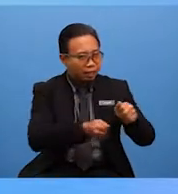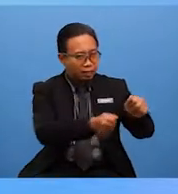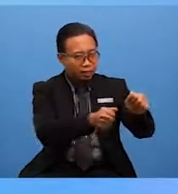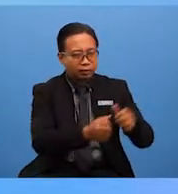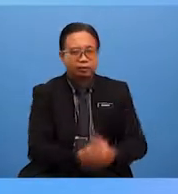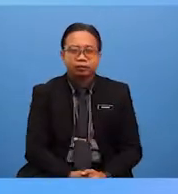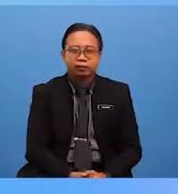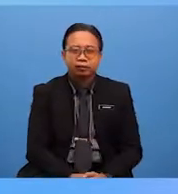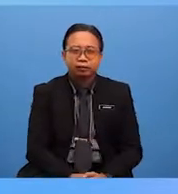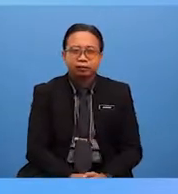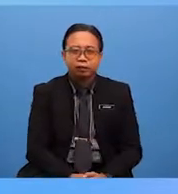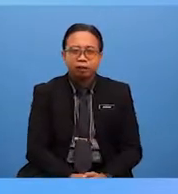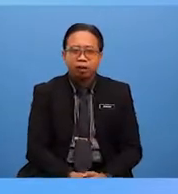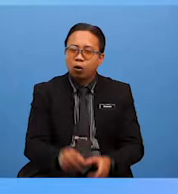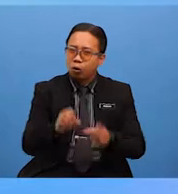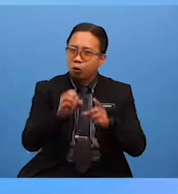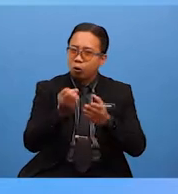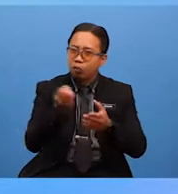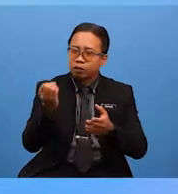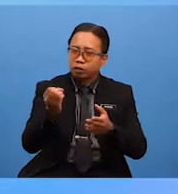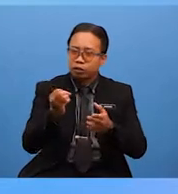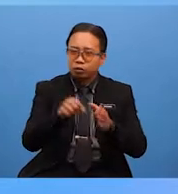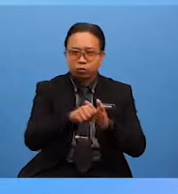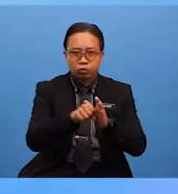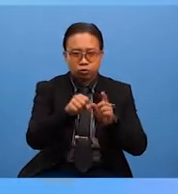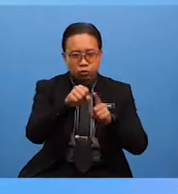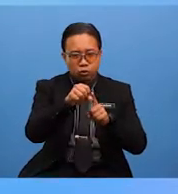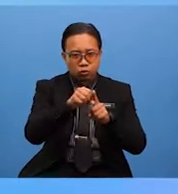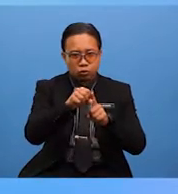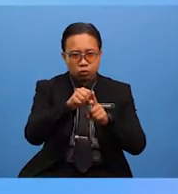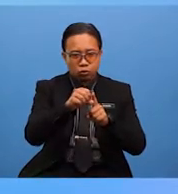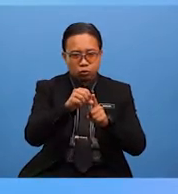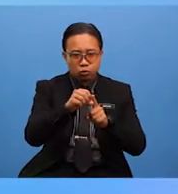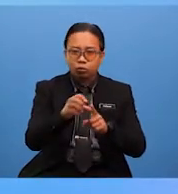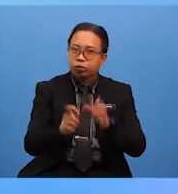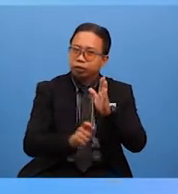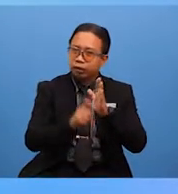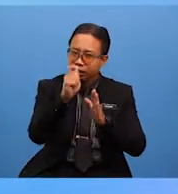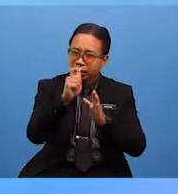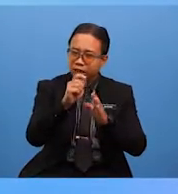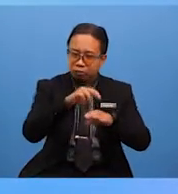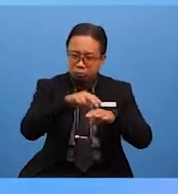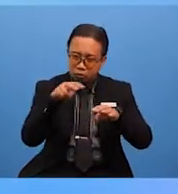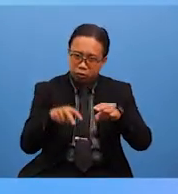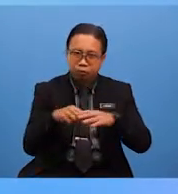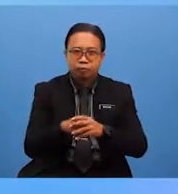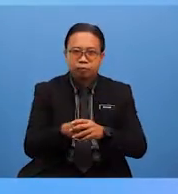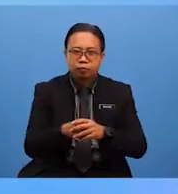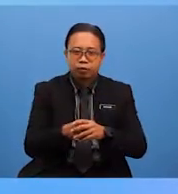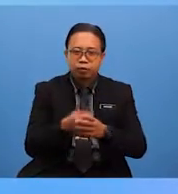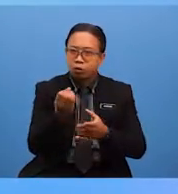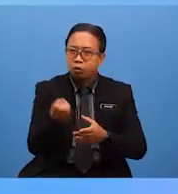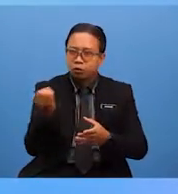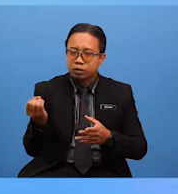objek yang suhunya lebih tinggi akan mengalami penurunan suhu manakala objek yang